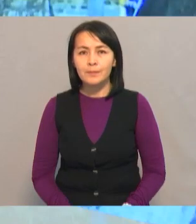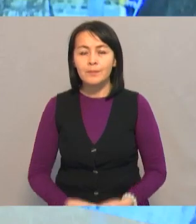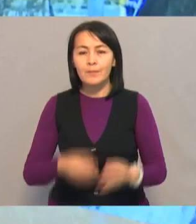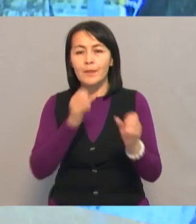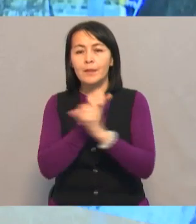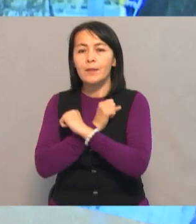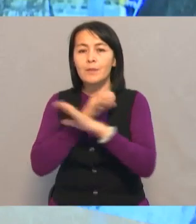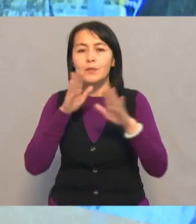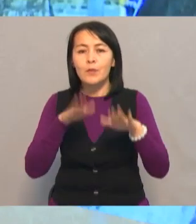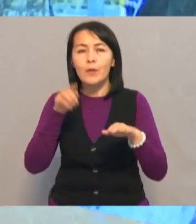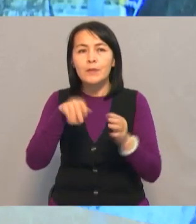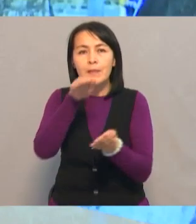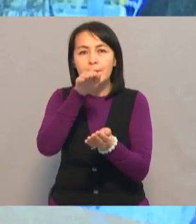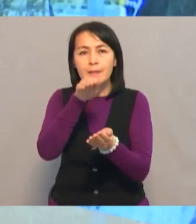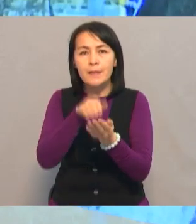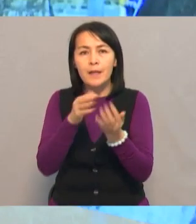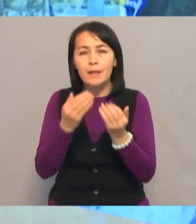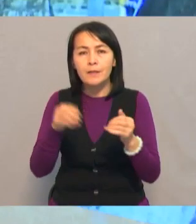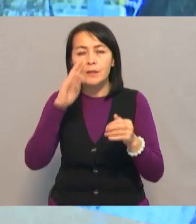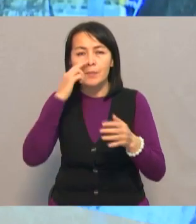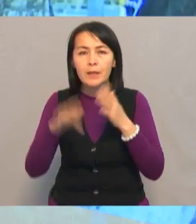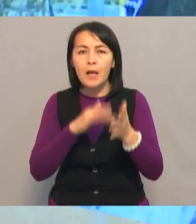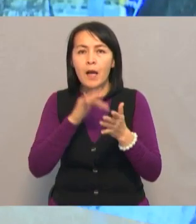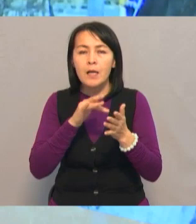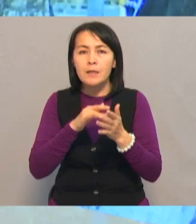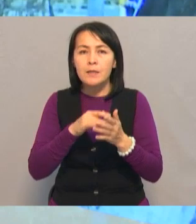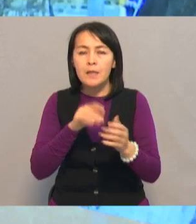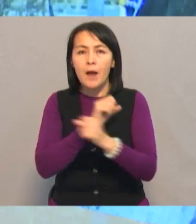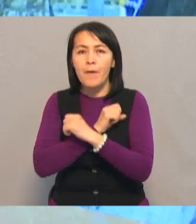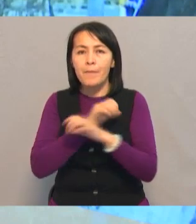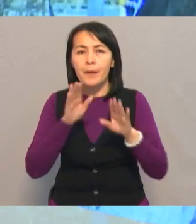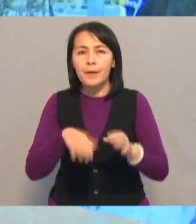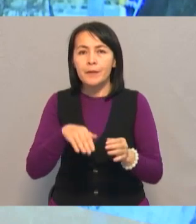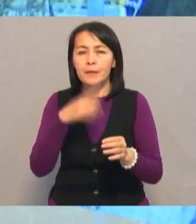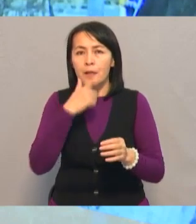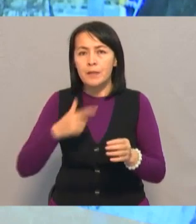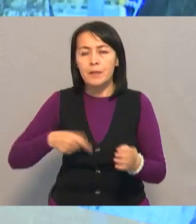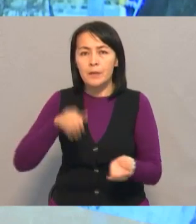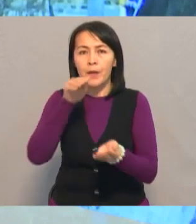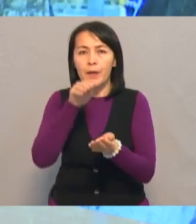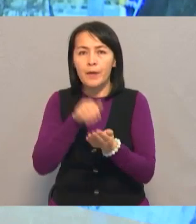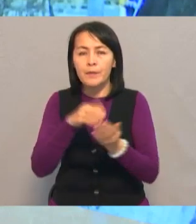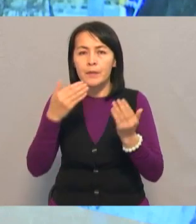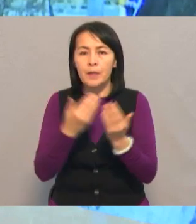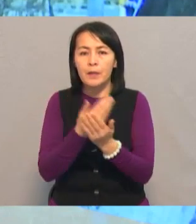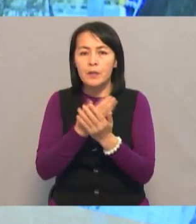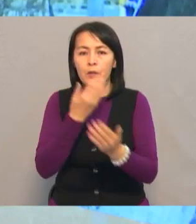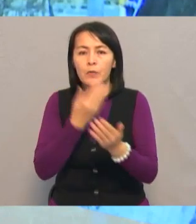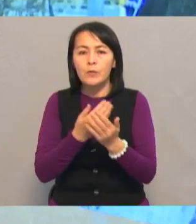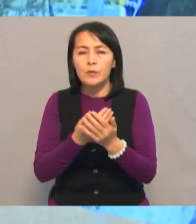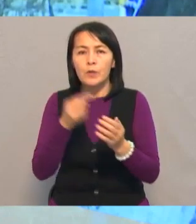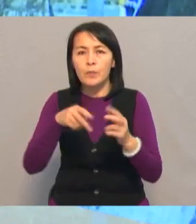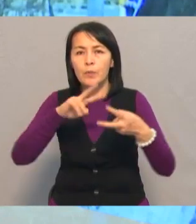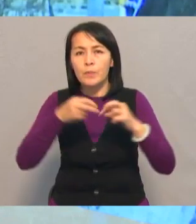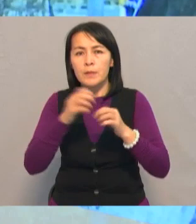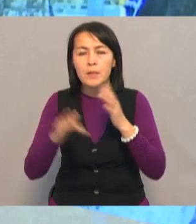Саябақтың қақ ортасындағы зиярат Мешімкенте орталық парктегі сарбаздардың мәйітін қайта жерлеу ұсынылды. Бұл